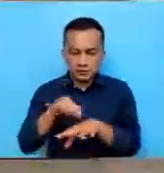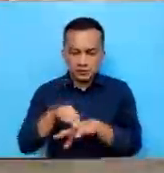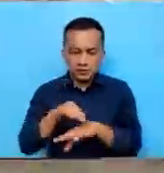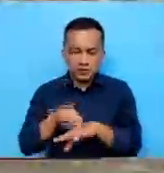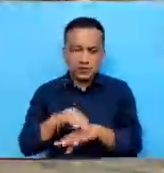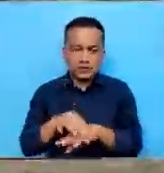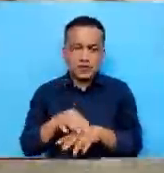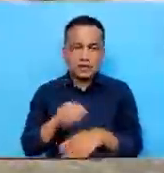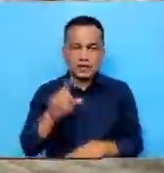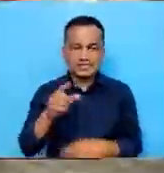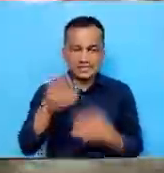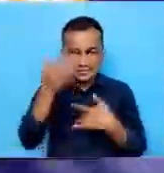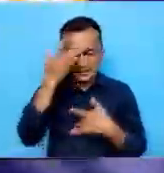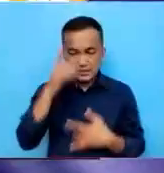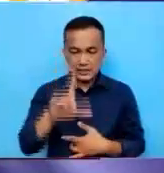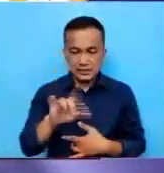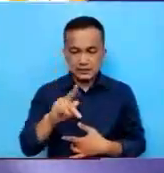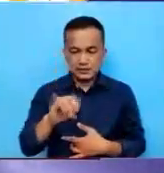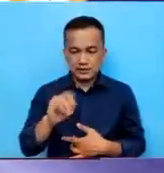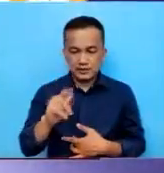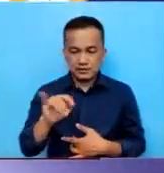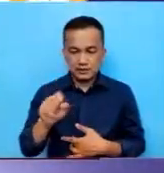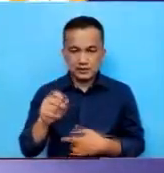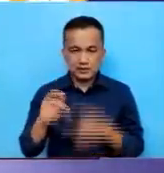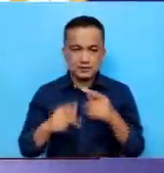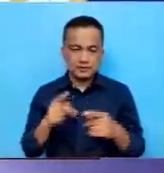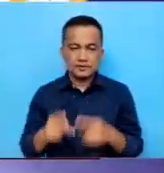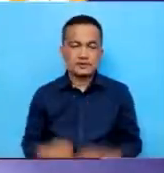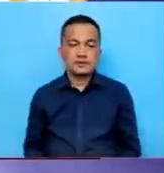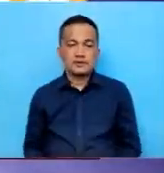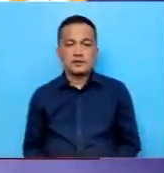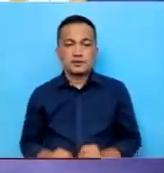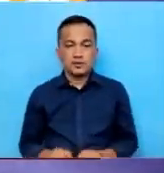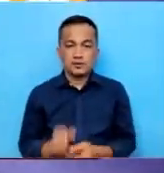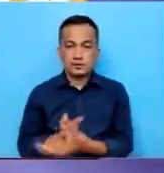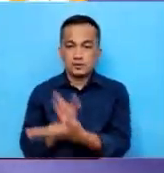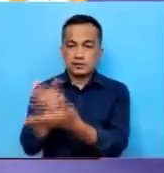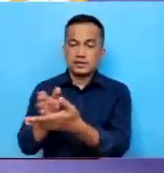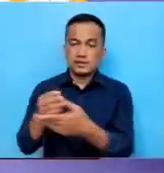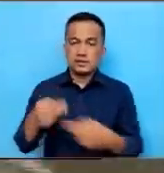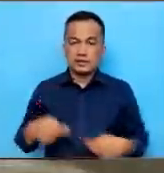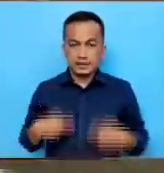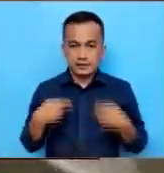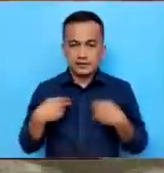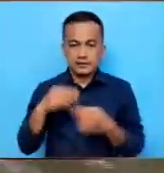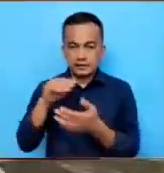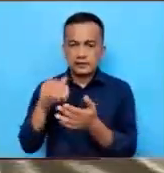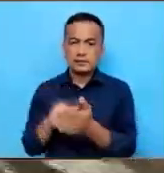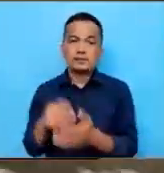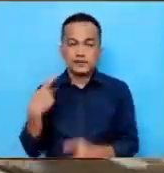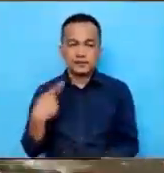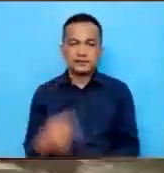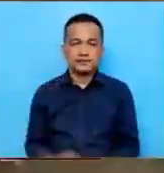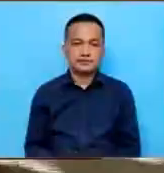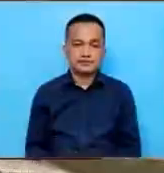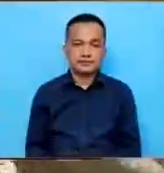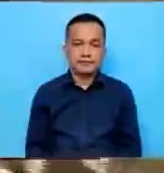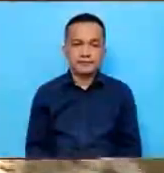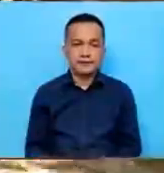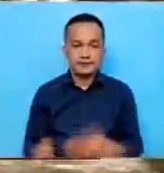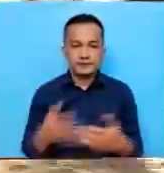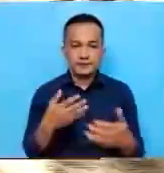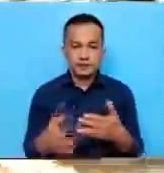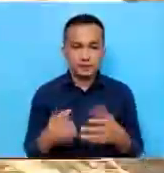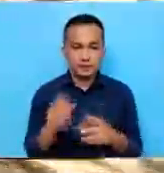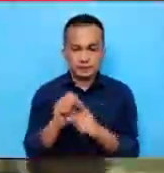mga residente. Pwede silang pumunta sa mga health centers. Okay. Meron po kami dyan. Sa kabila ng kanilang